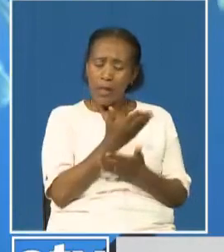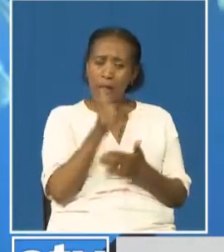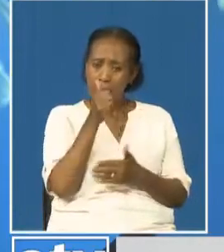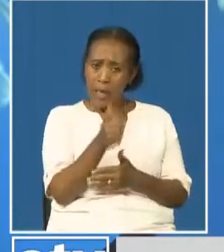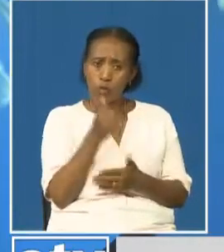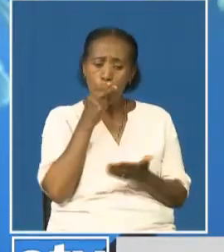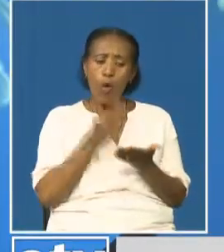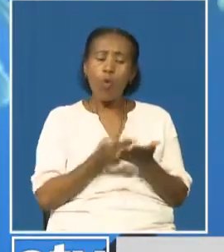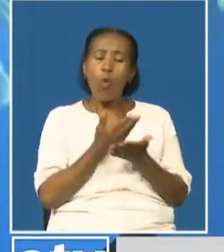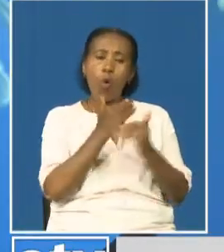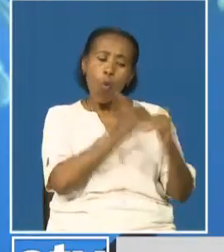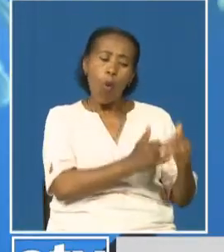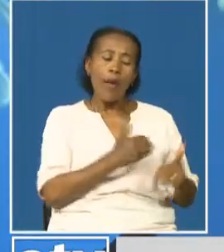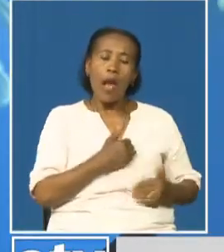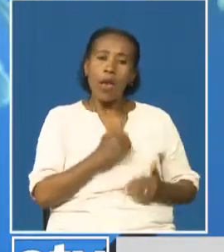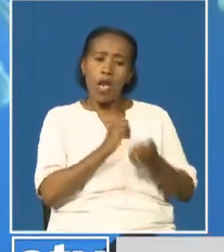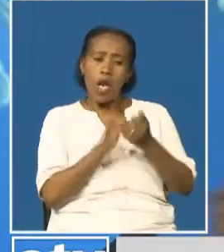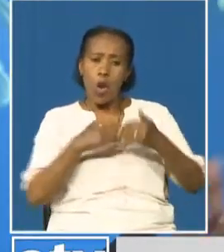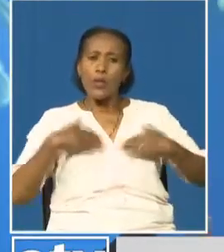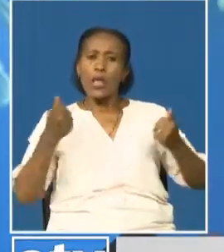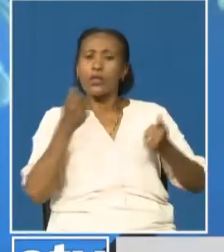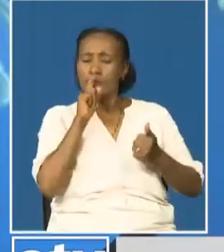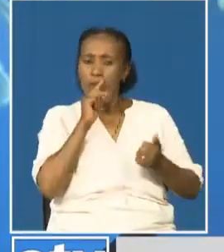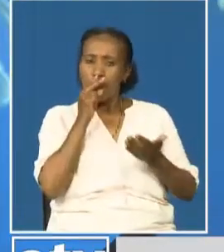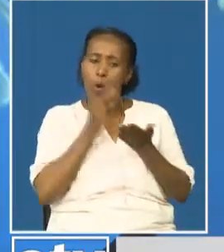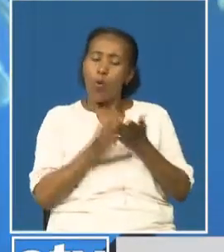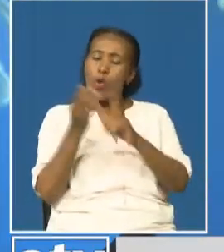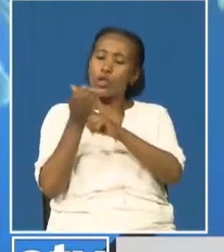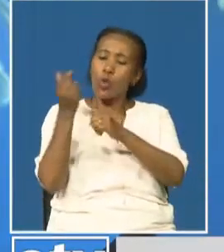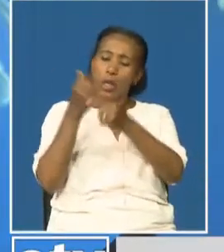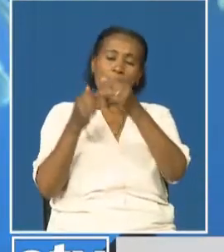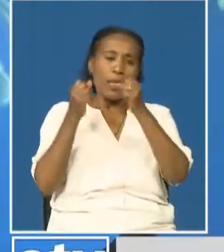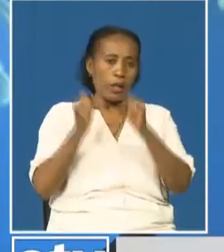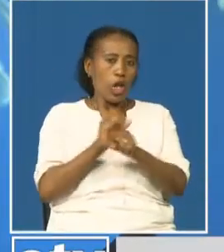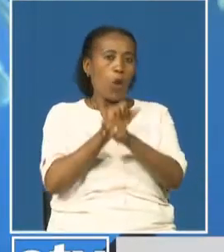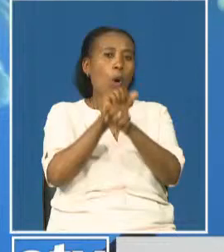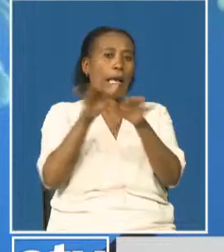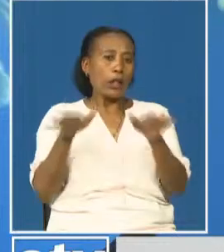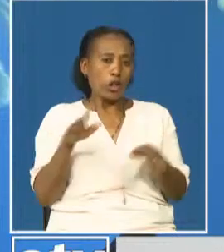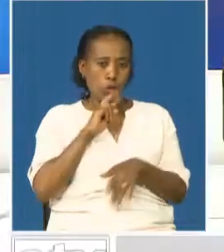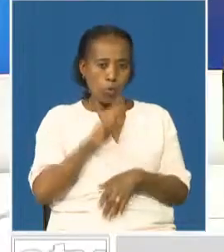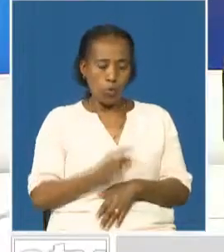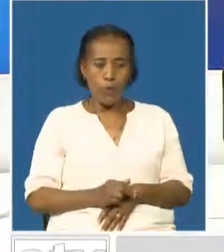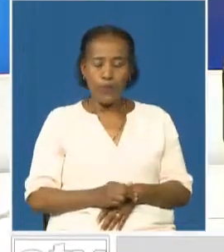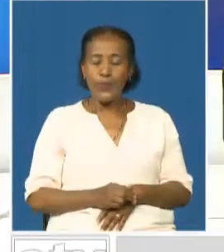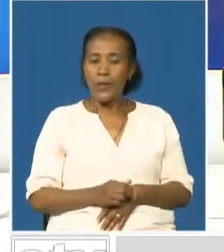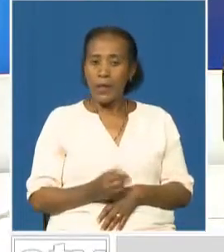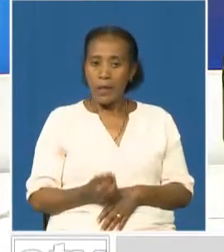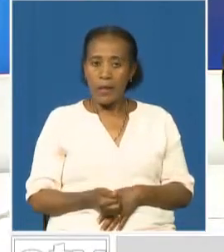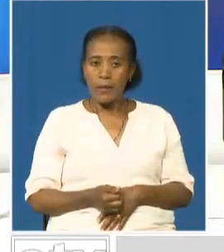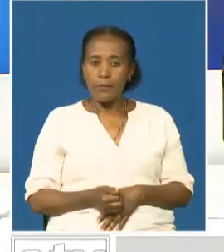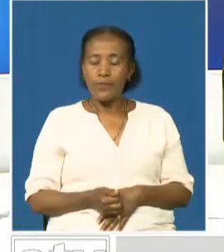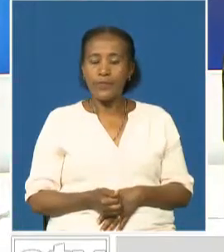በጎ ጎን አለው ይባላል እና ለወጣቶች ምን በጎ ነገር ይዞ ሊመጣ ይችላል ወረርሽኝ?